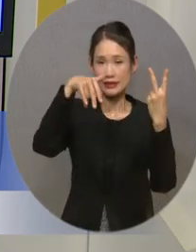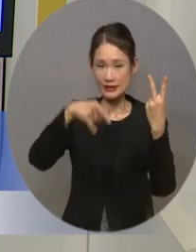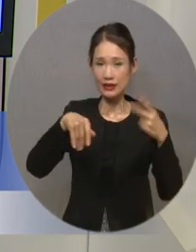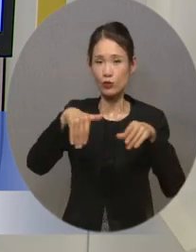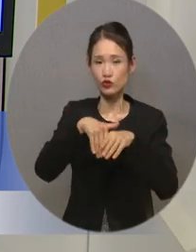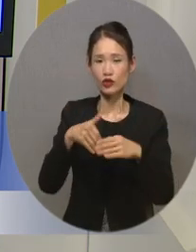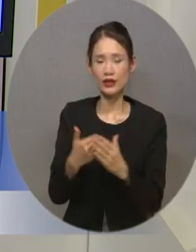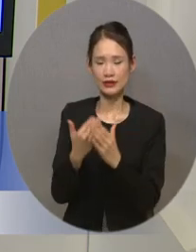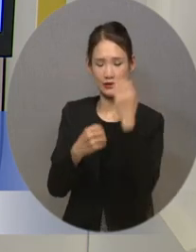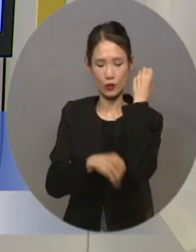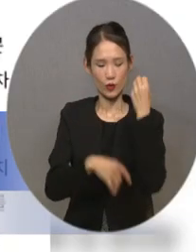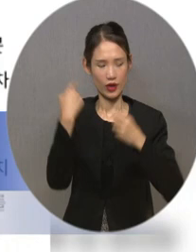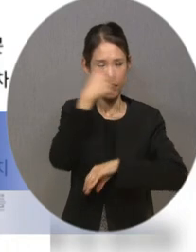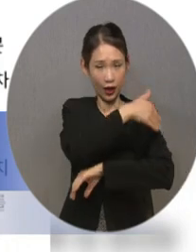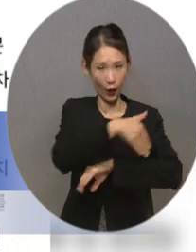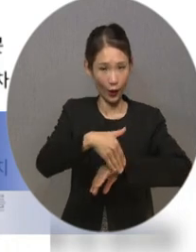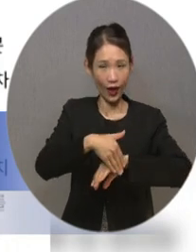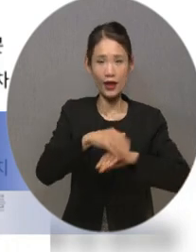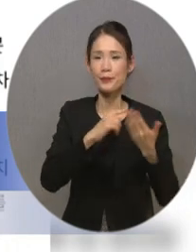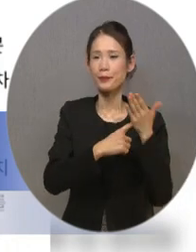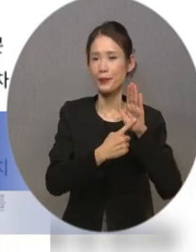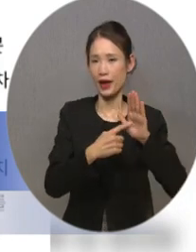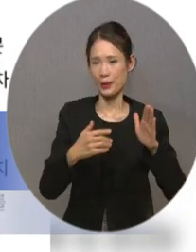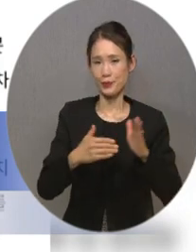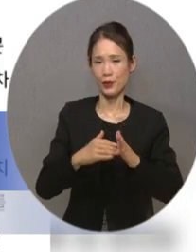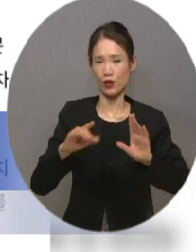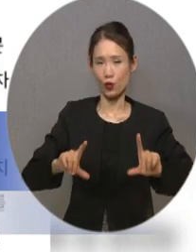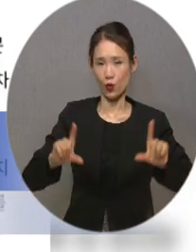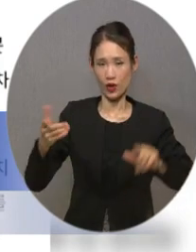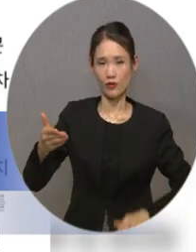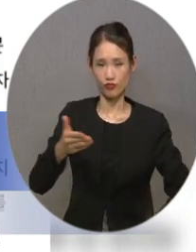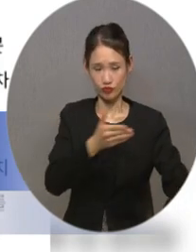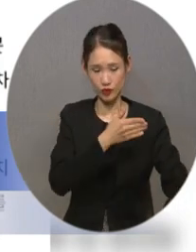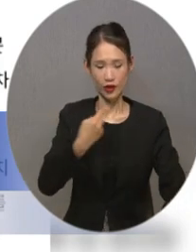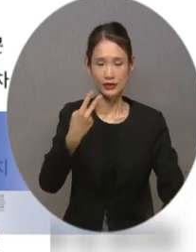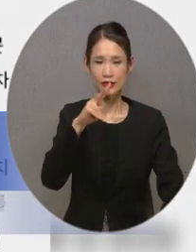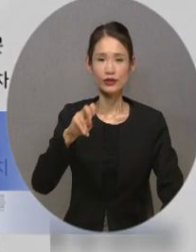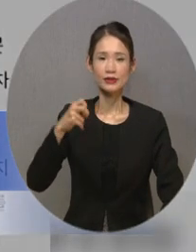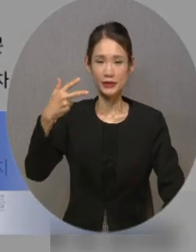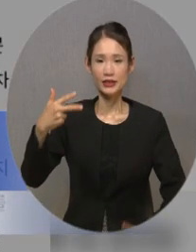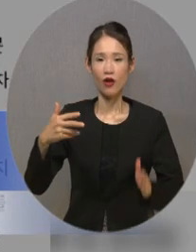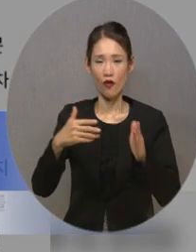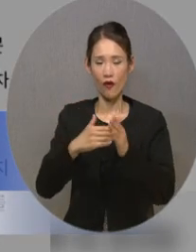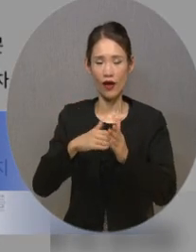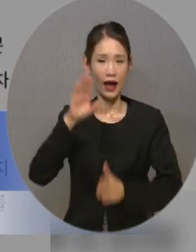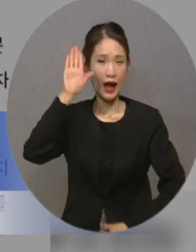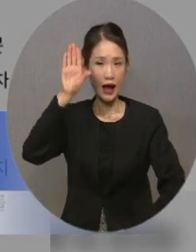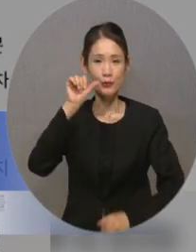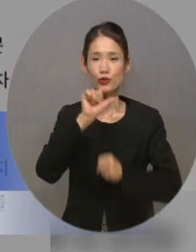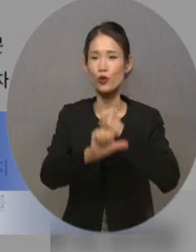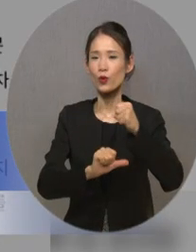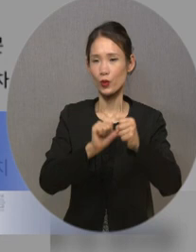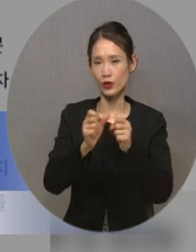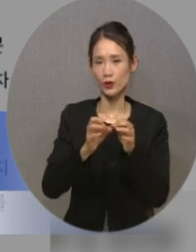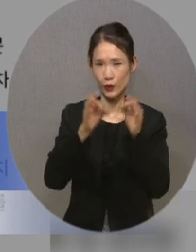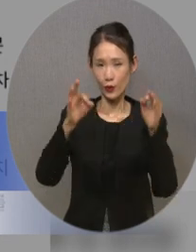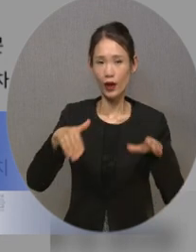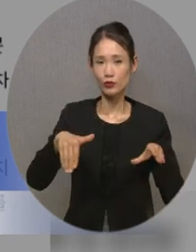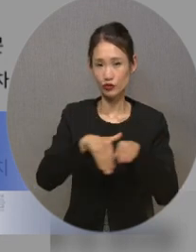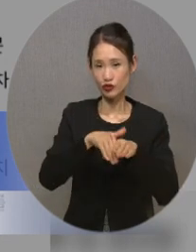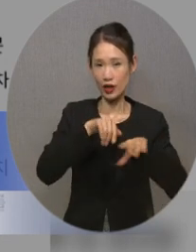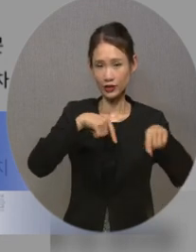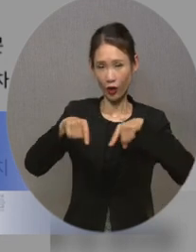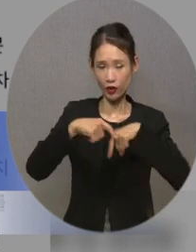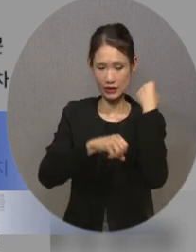문화진흥기본계획을 발표했습니다 근본 발표는 올해부터 2027년까지 향후 5년간의 문화정책